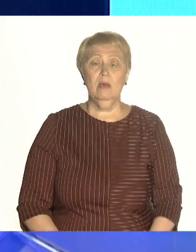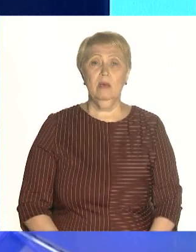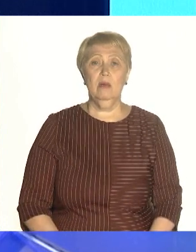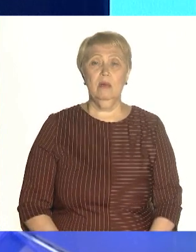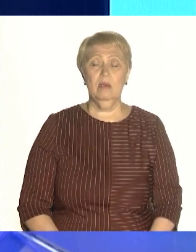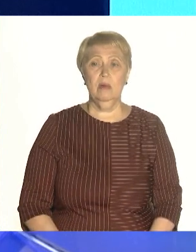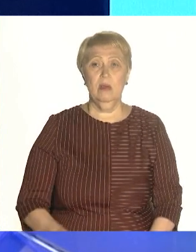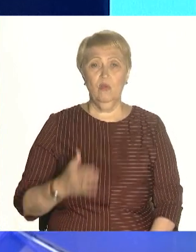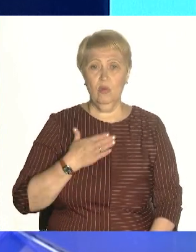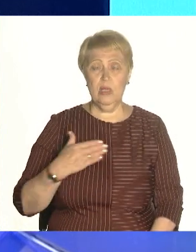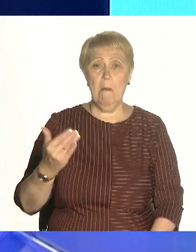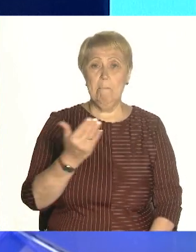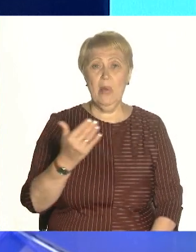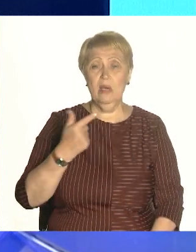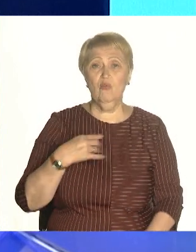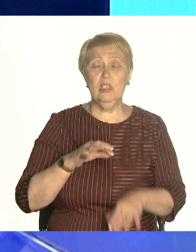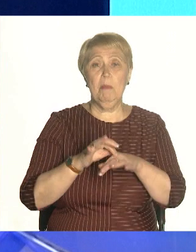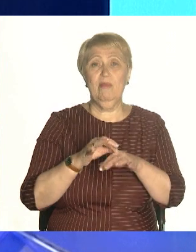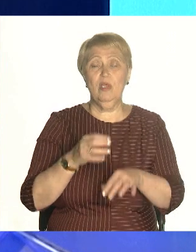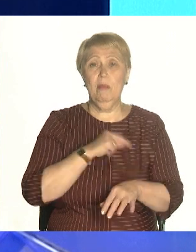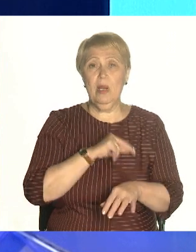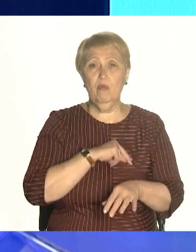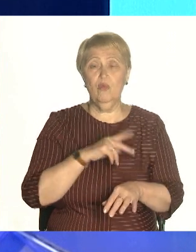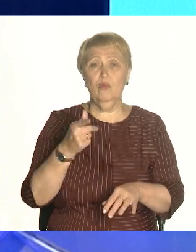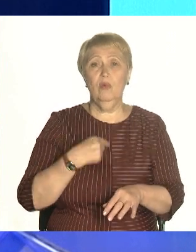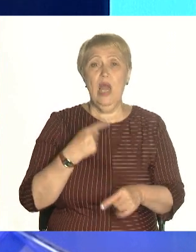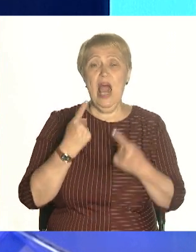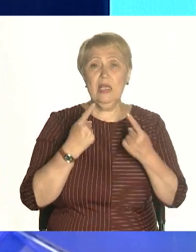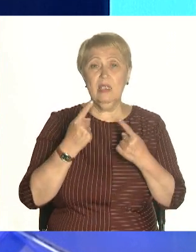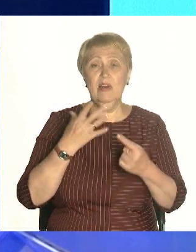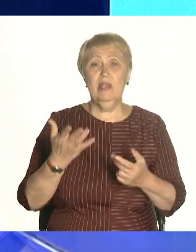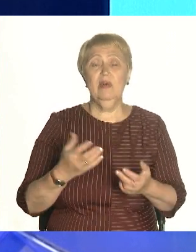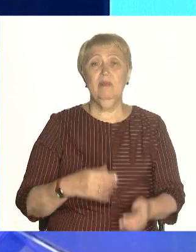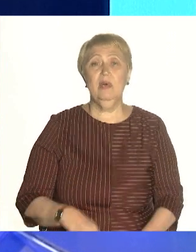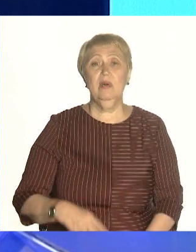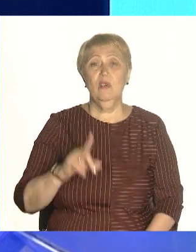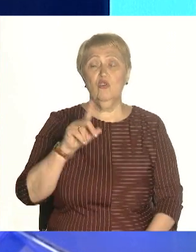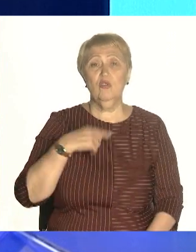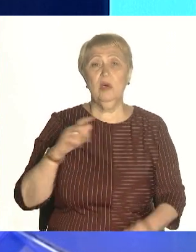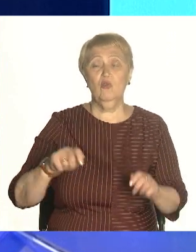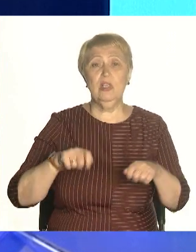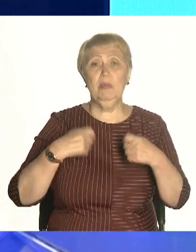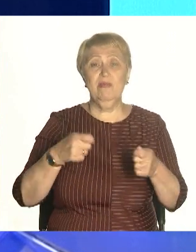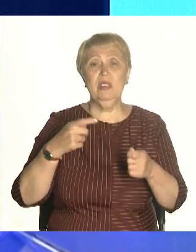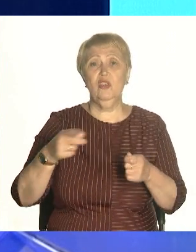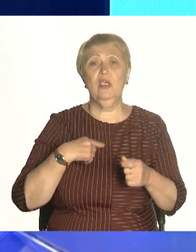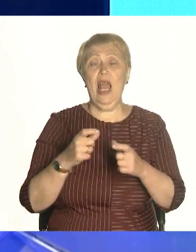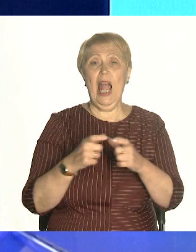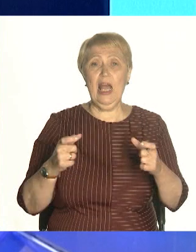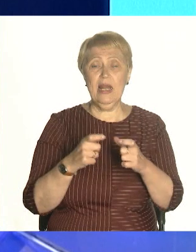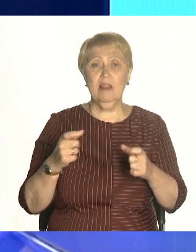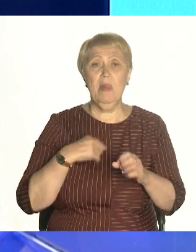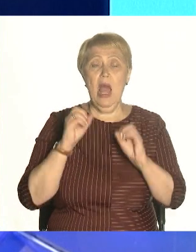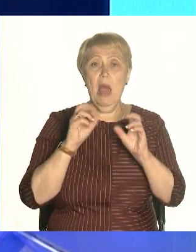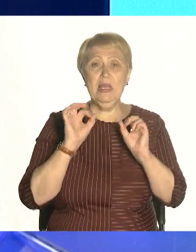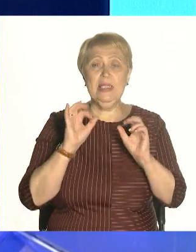так, проводим работу с отделениями банков, чтобы они при выдаче карт разъясняли гражданам